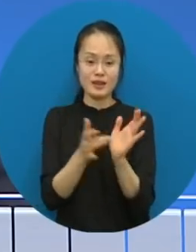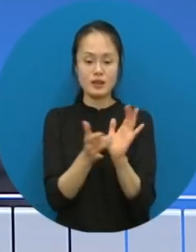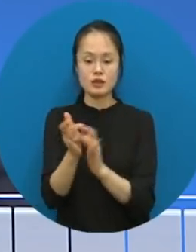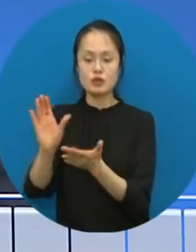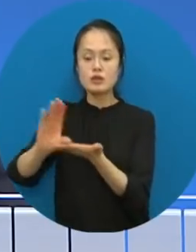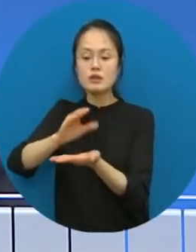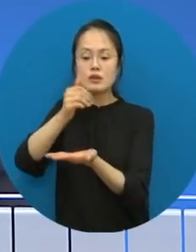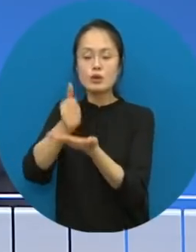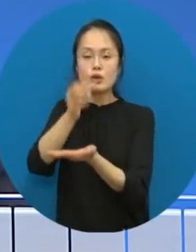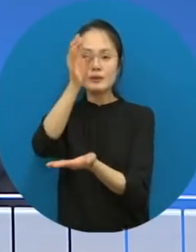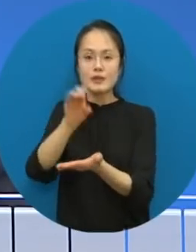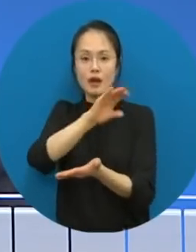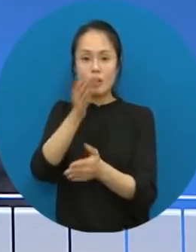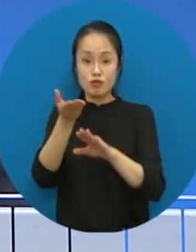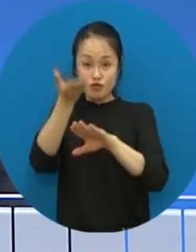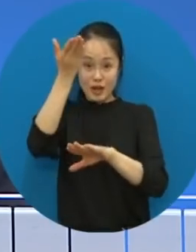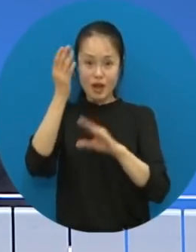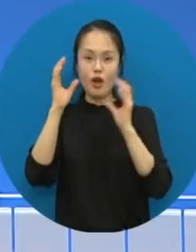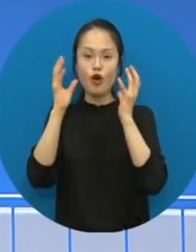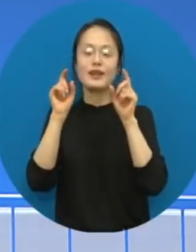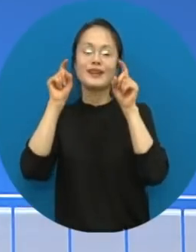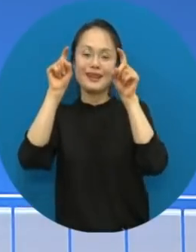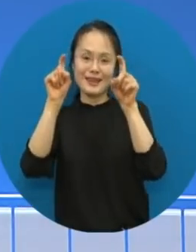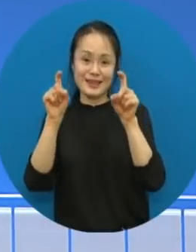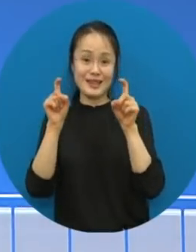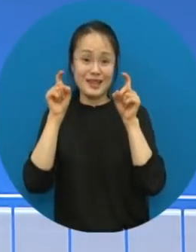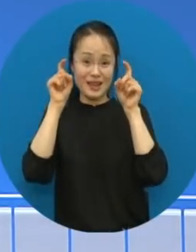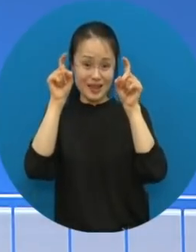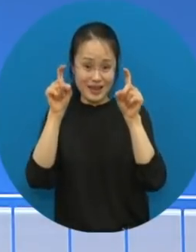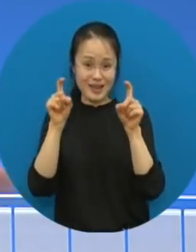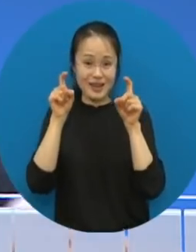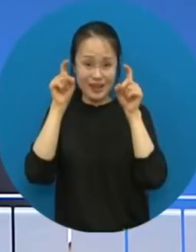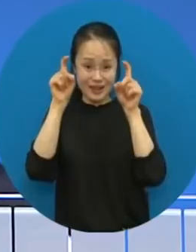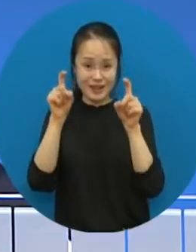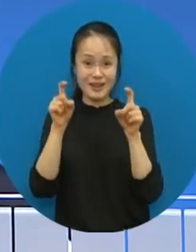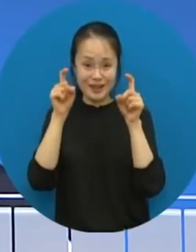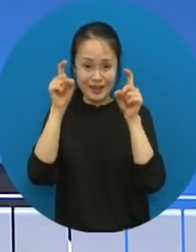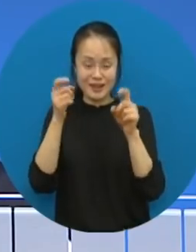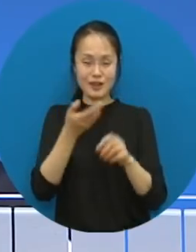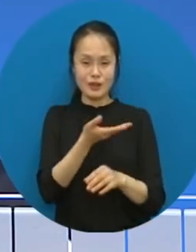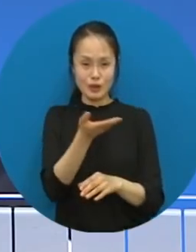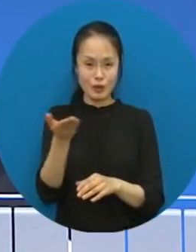있는 그 어린 양에게 여러분이 안수할 수 있는 겁니다.